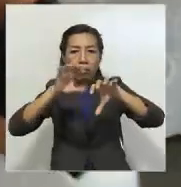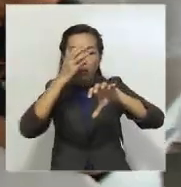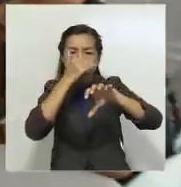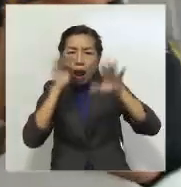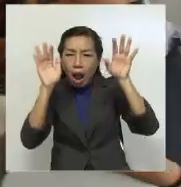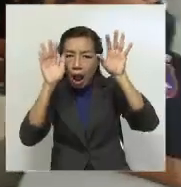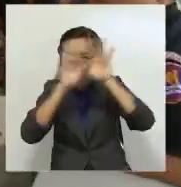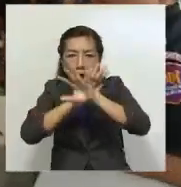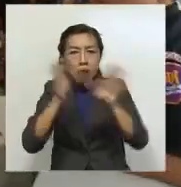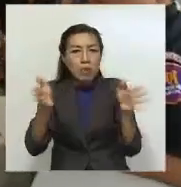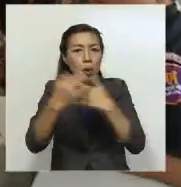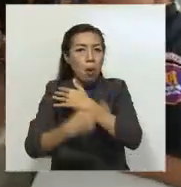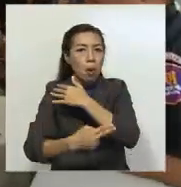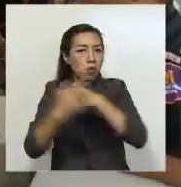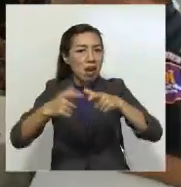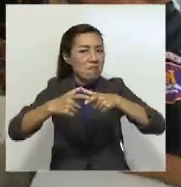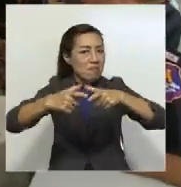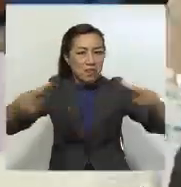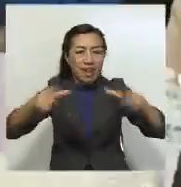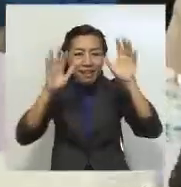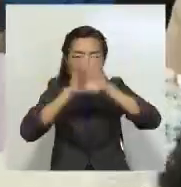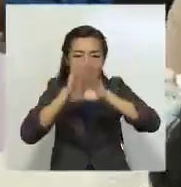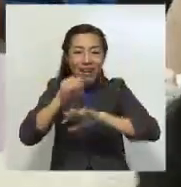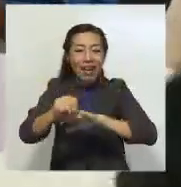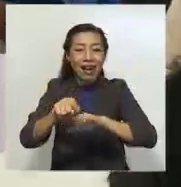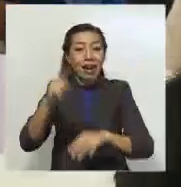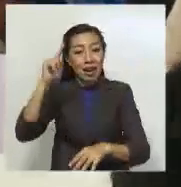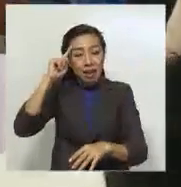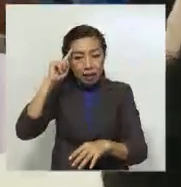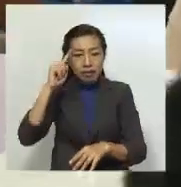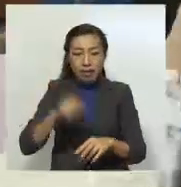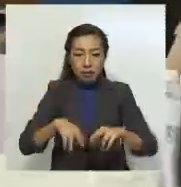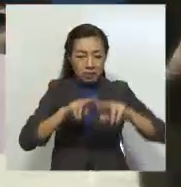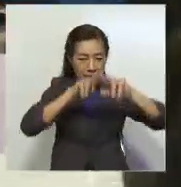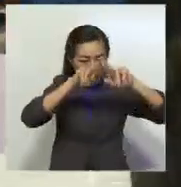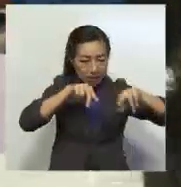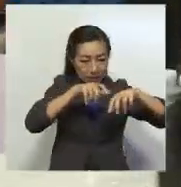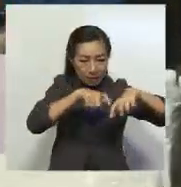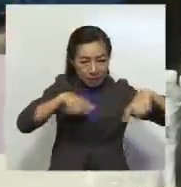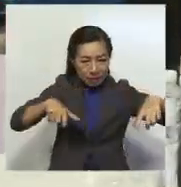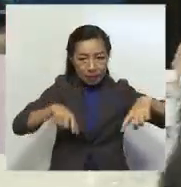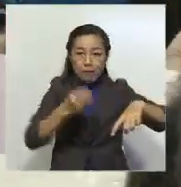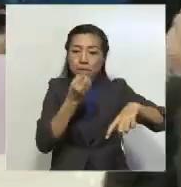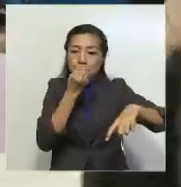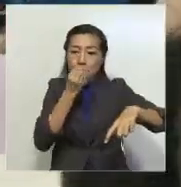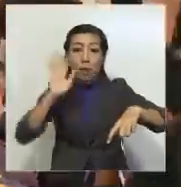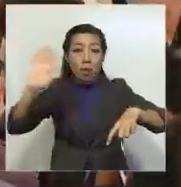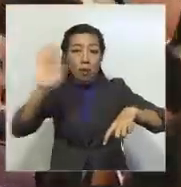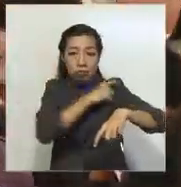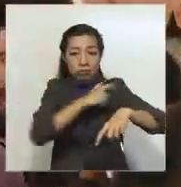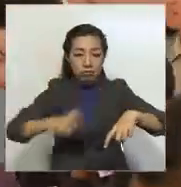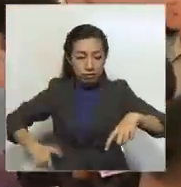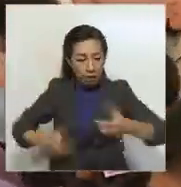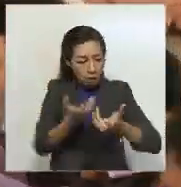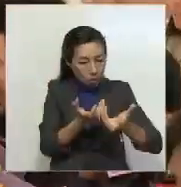งอยู่ในห้องจัดเลี้ยงขนาดใหญ่ขณะเดียวกันก็มีซุ้มพระราชทานอาหารจัดเลี้ยงเป็นอาหารไทยแล้วก็อาหารนานาช